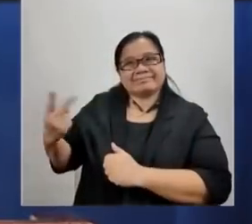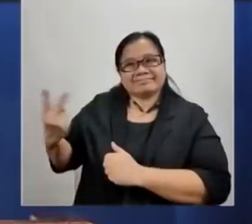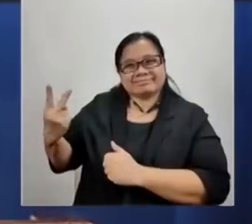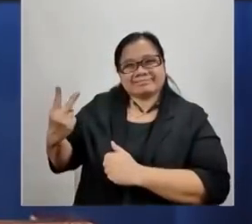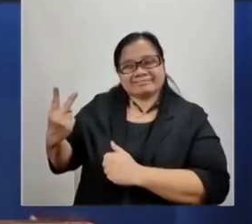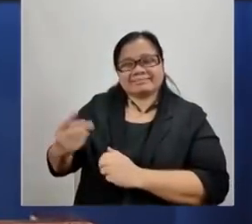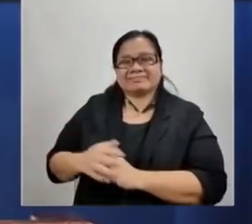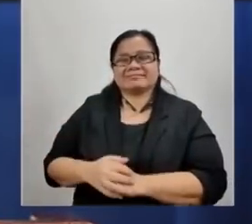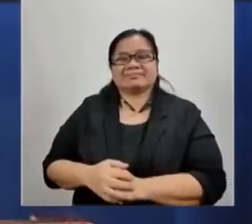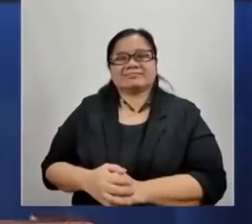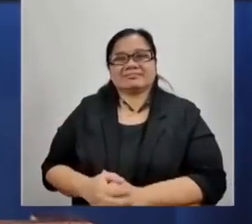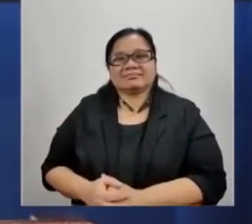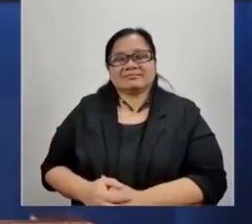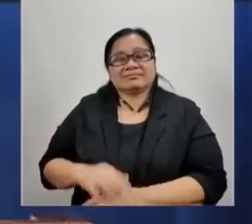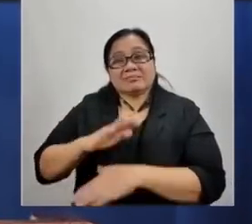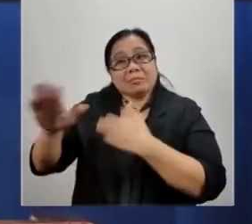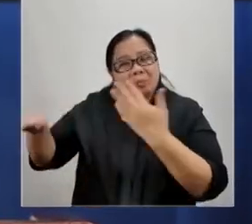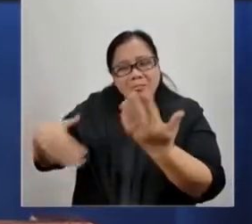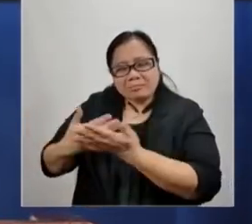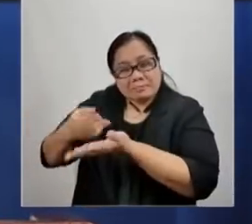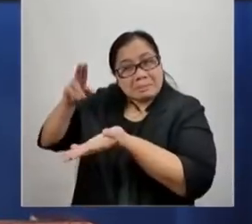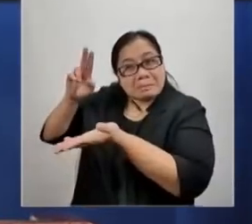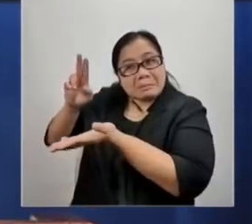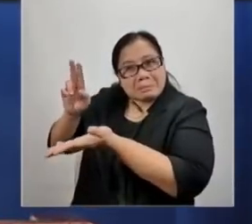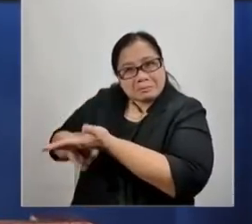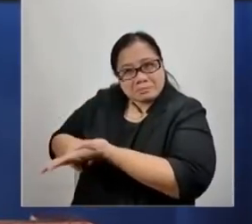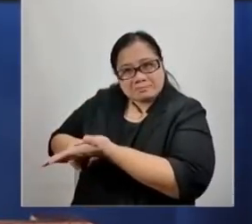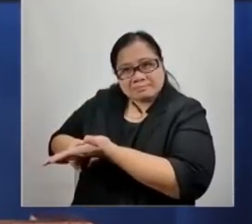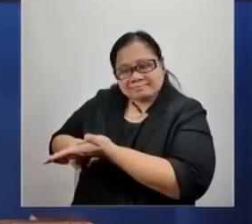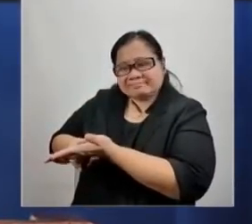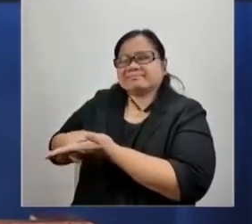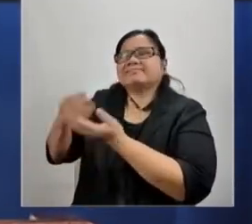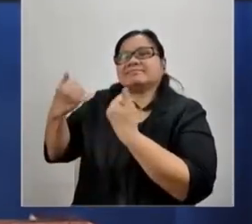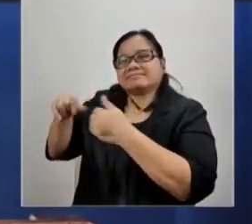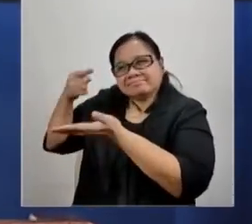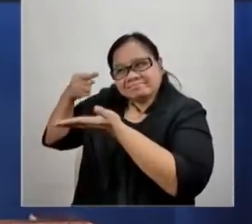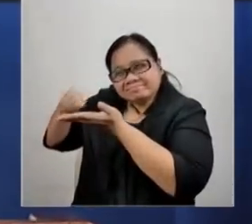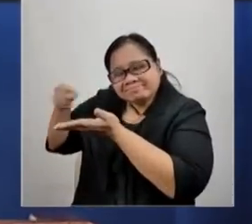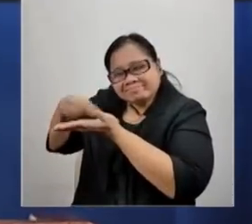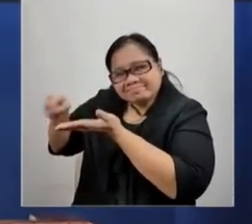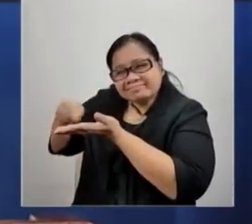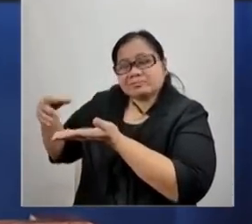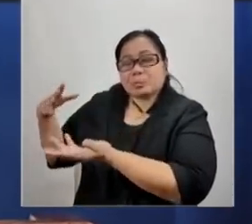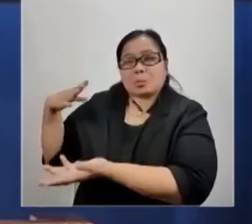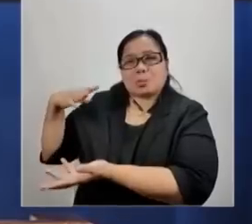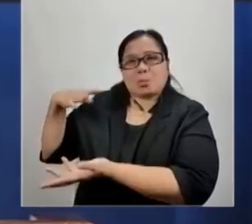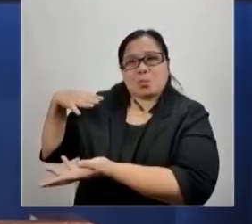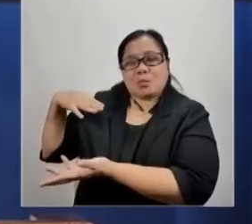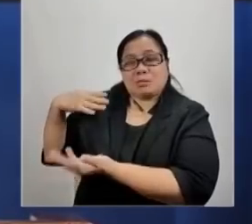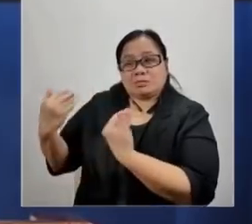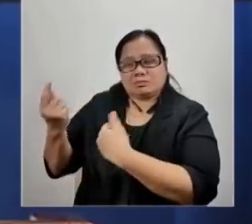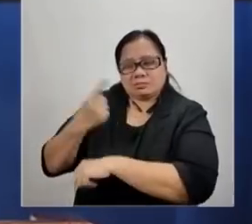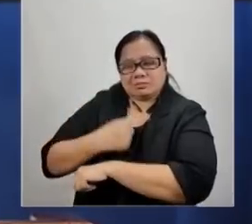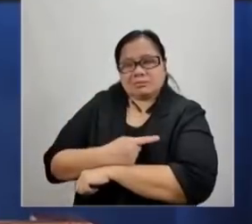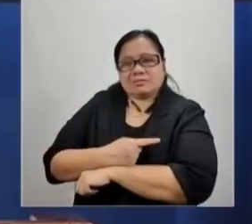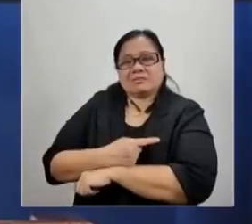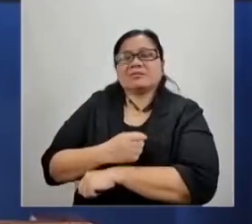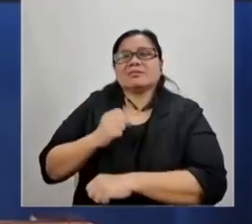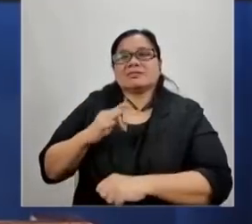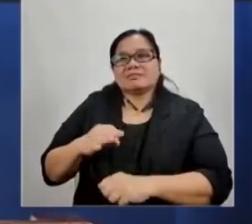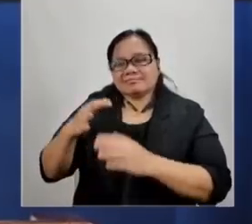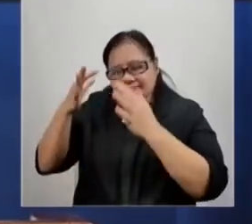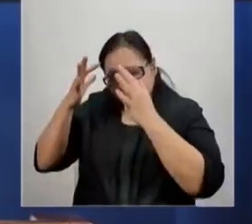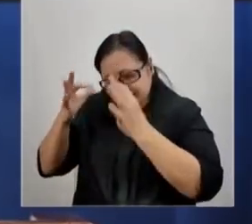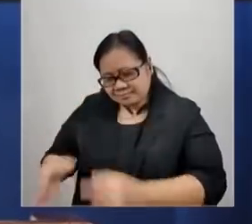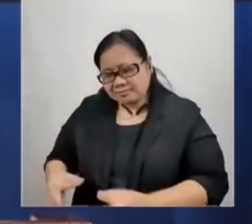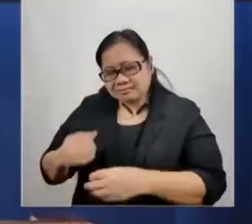ng pumirma ay under investigation. Iintayin po natin today if a determination can be made na ma-issuean